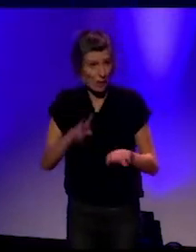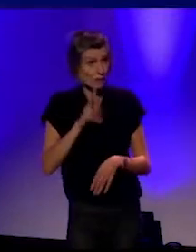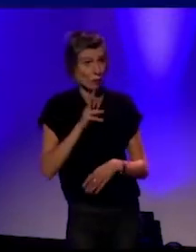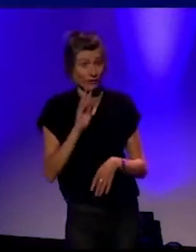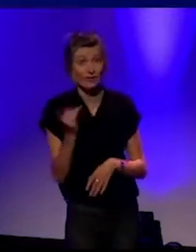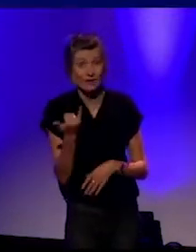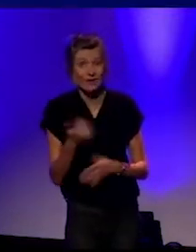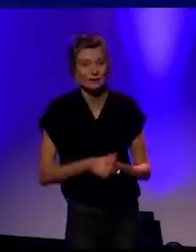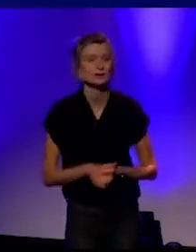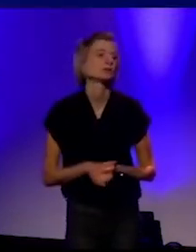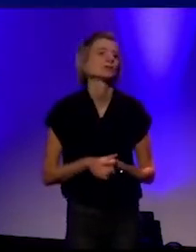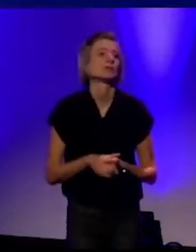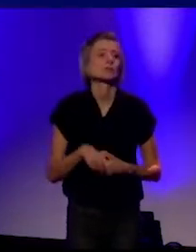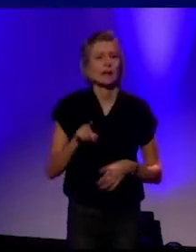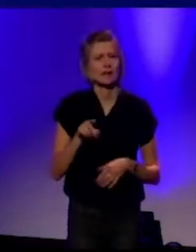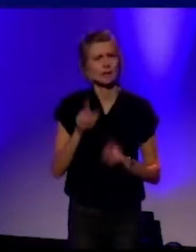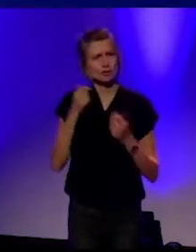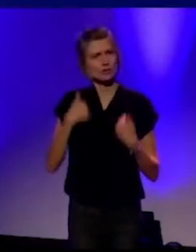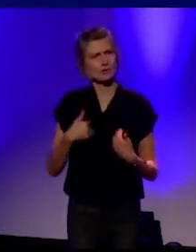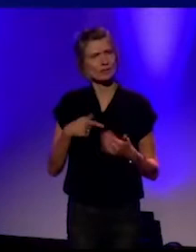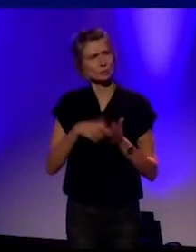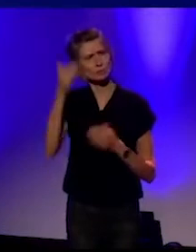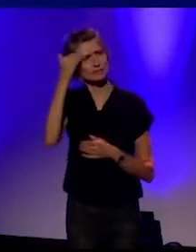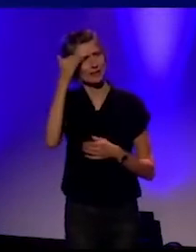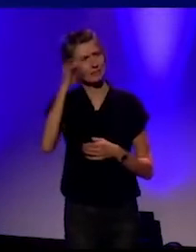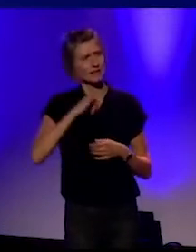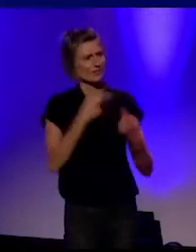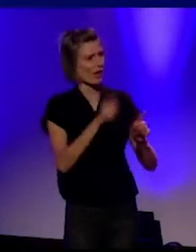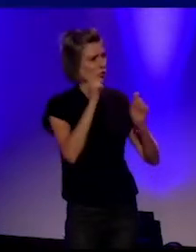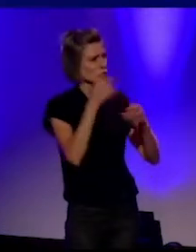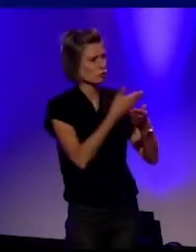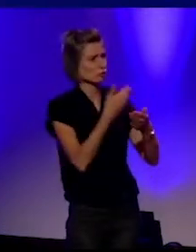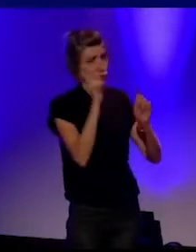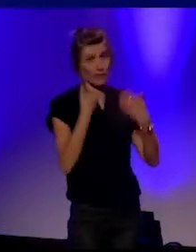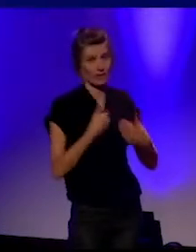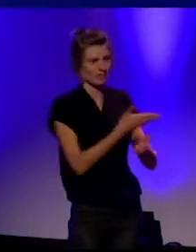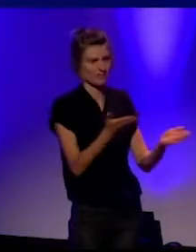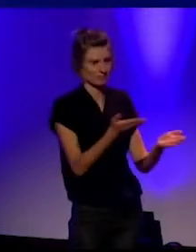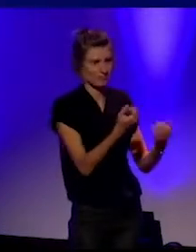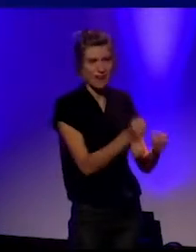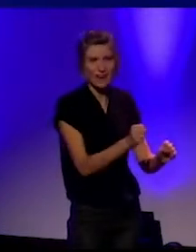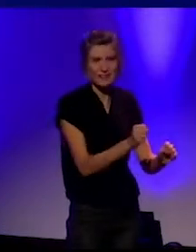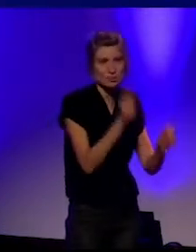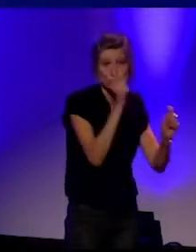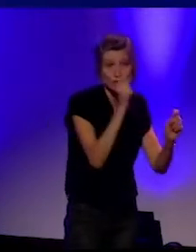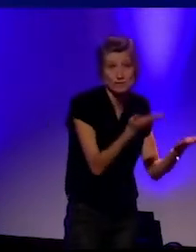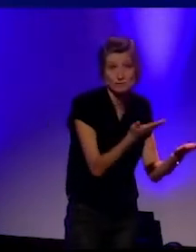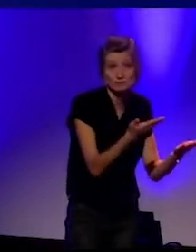Maar graag altijd in het volle besef dat er heel wat potentiële studenten zijn die nooit student worden, dat voorrecht niet